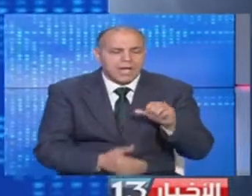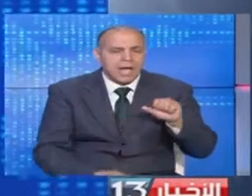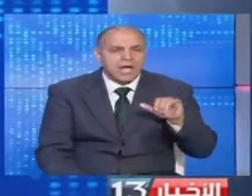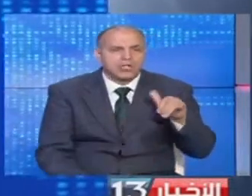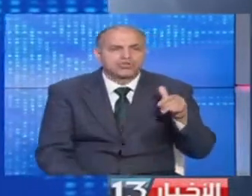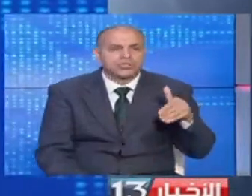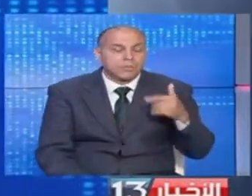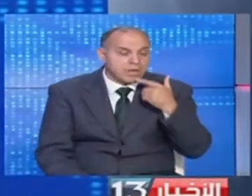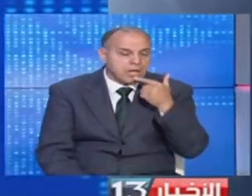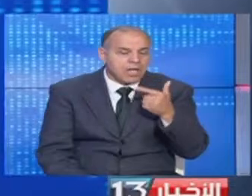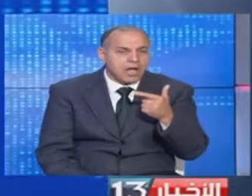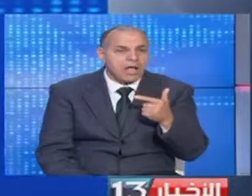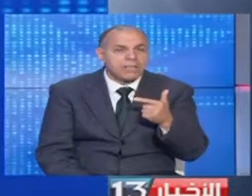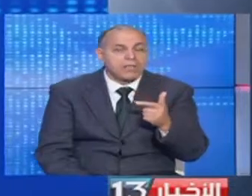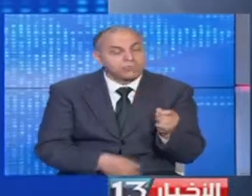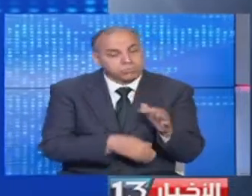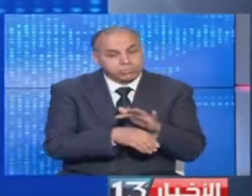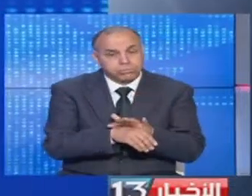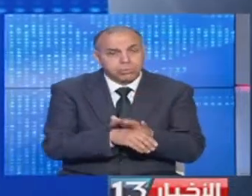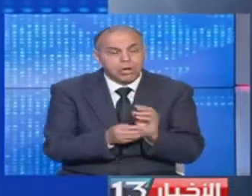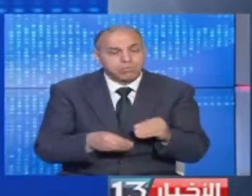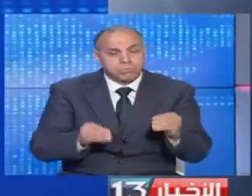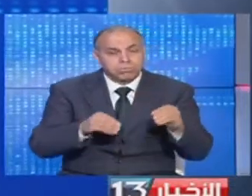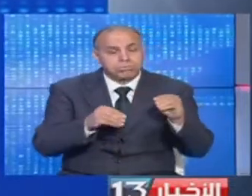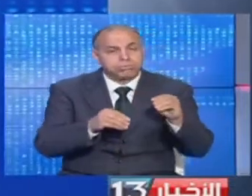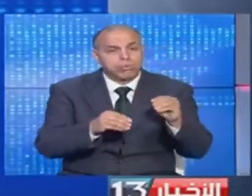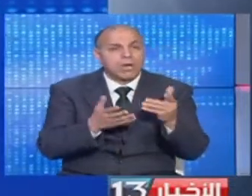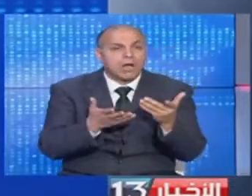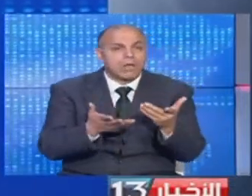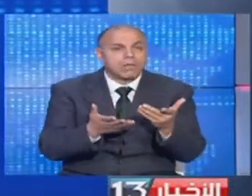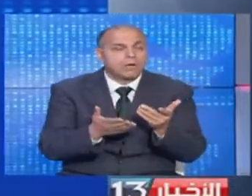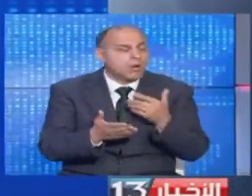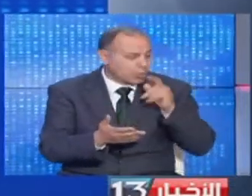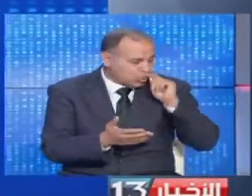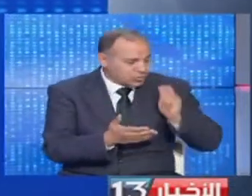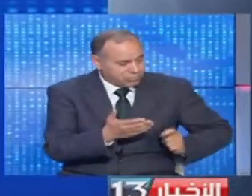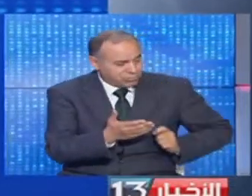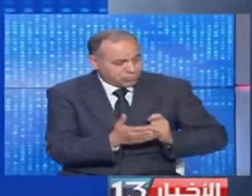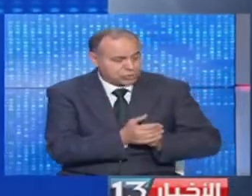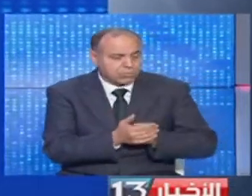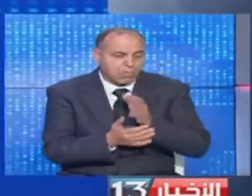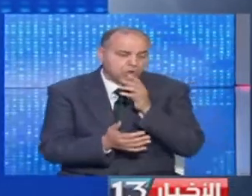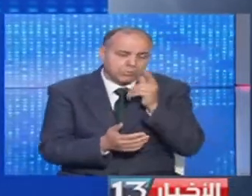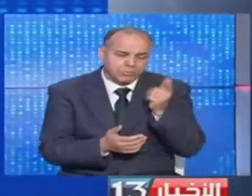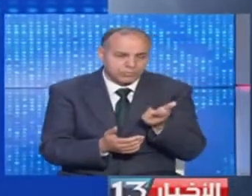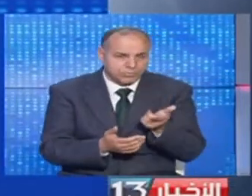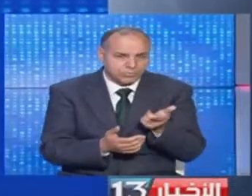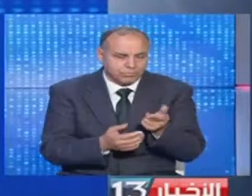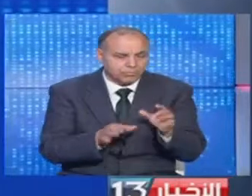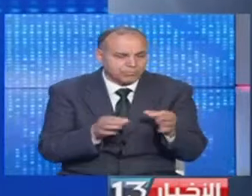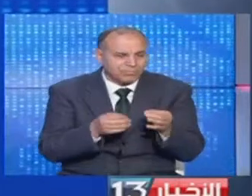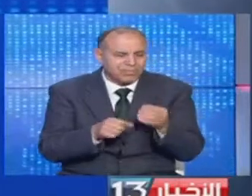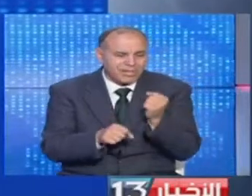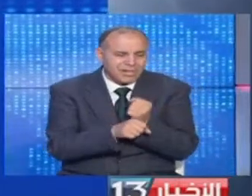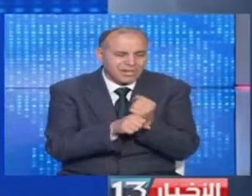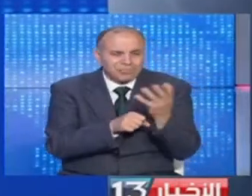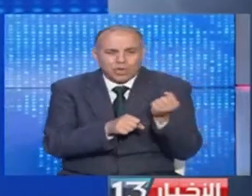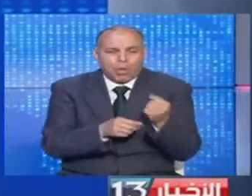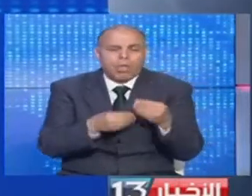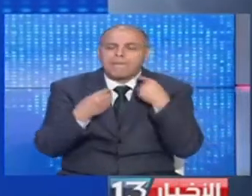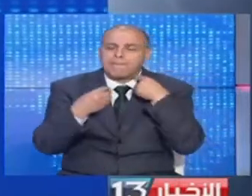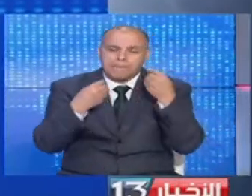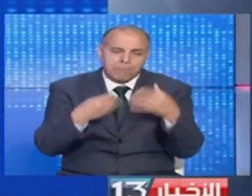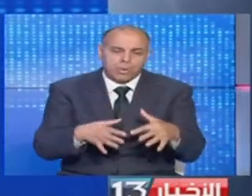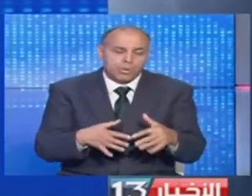وقد افضى الى تزايد تقهقر مقدره التونسيين الشرائيه وفقد عشرات الاف اصحاب المهن